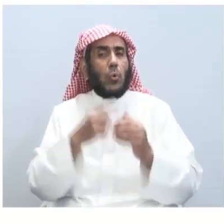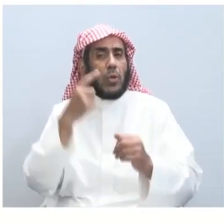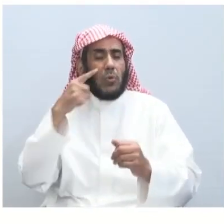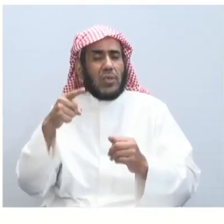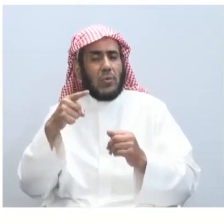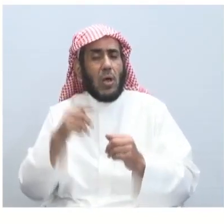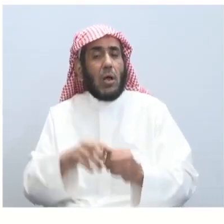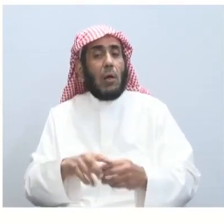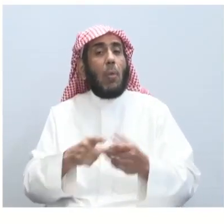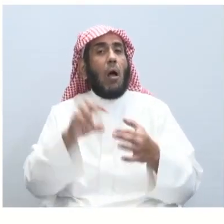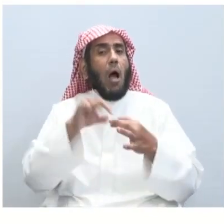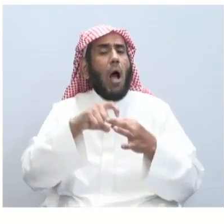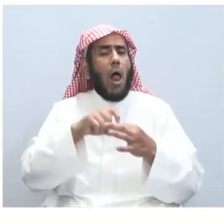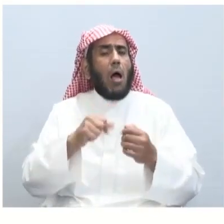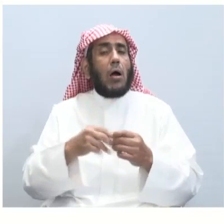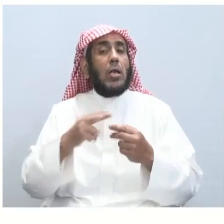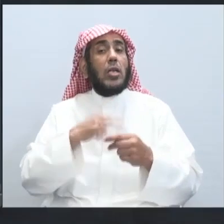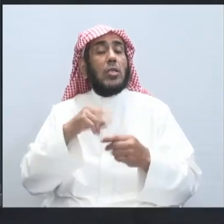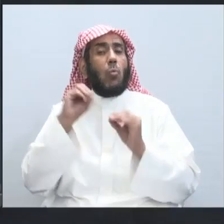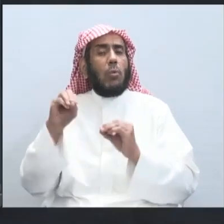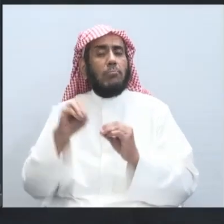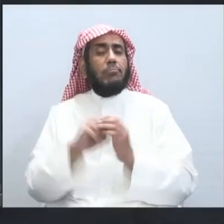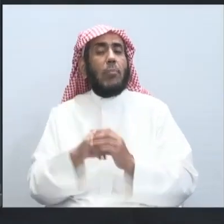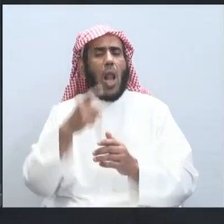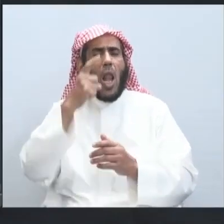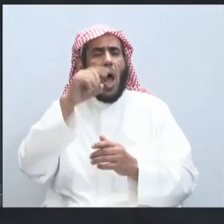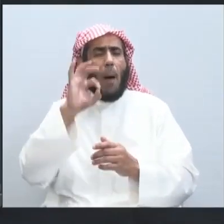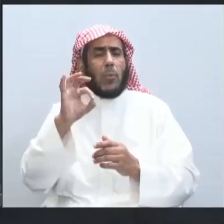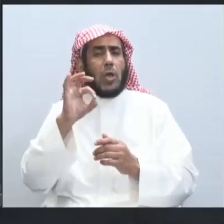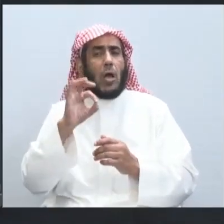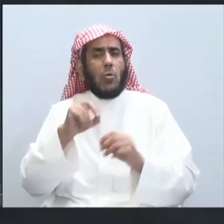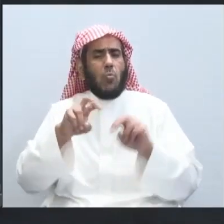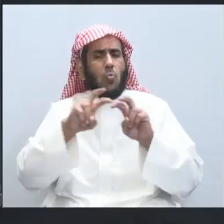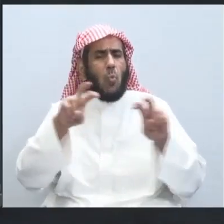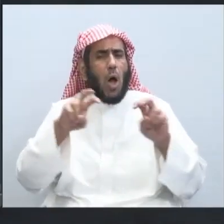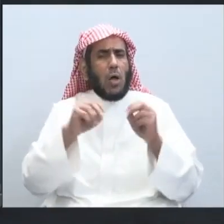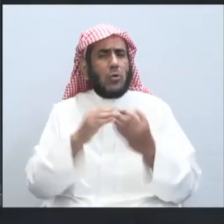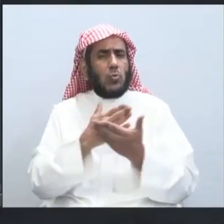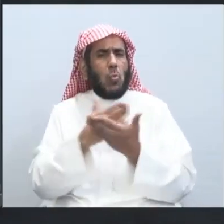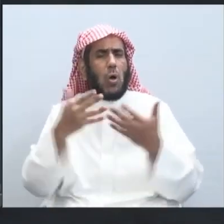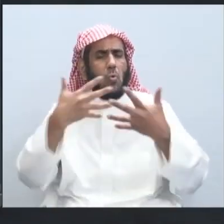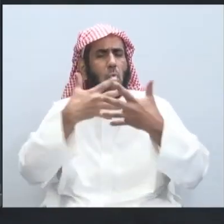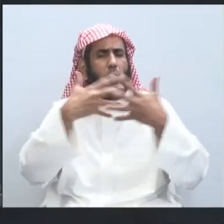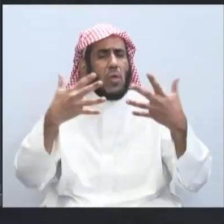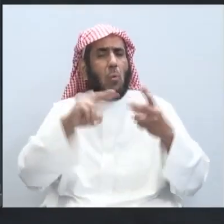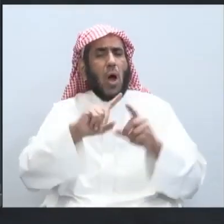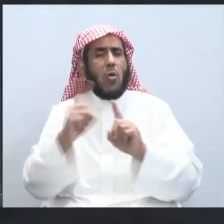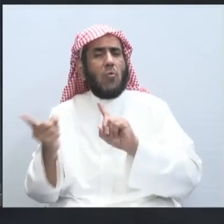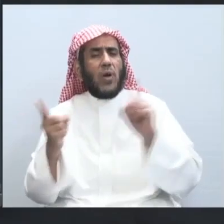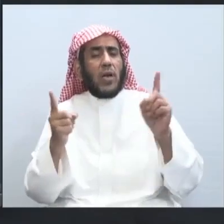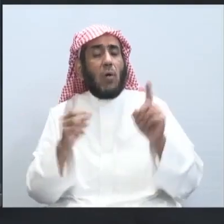ان هناك في علاقه في الدوله فاننا لابد ان نمحص ونذكر ونستطيع ان نفرق